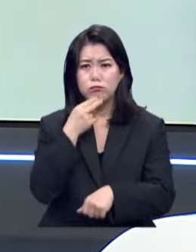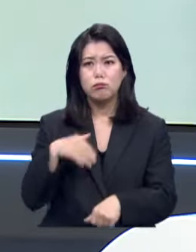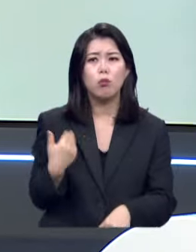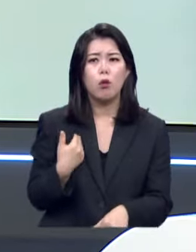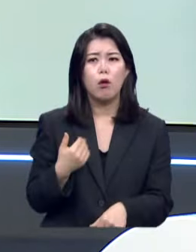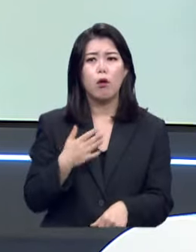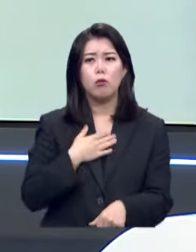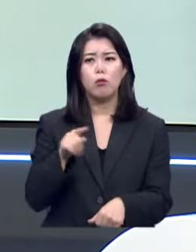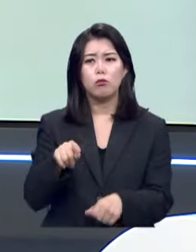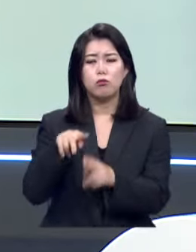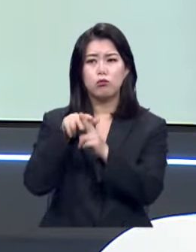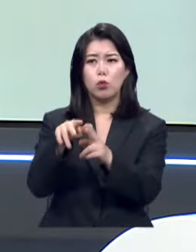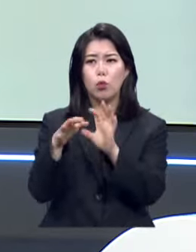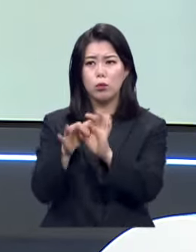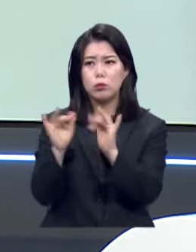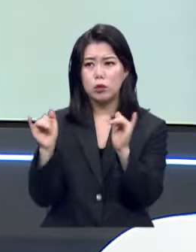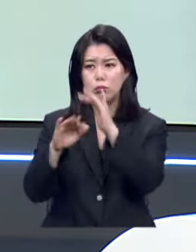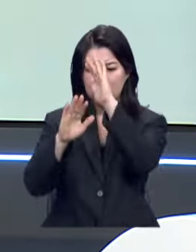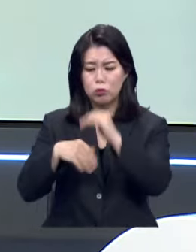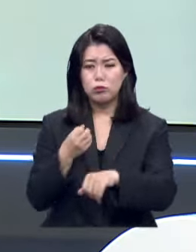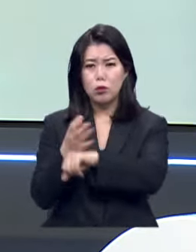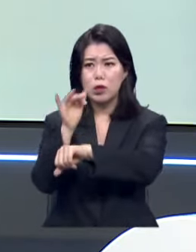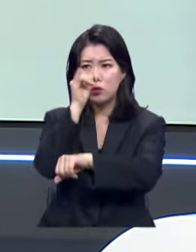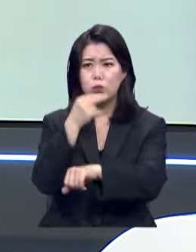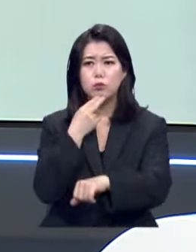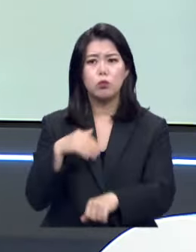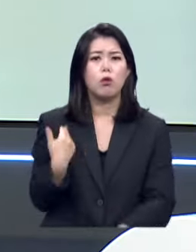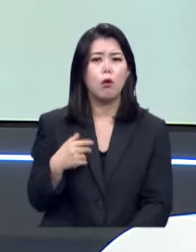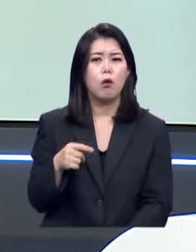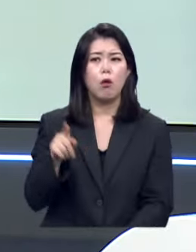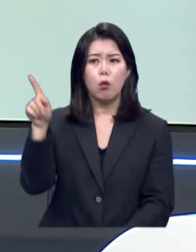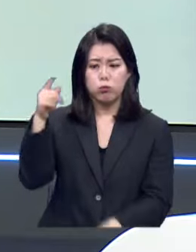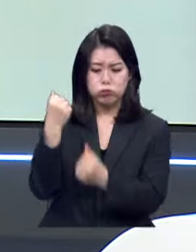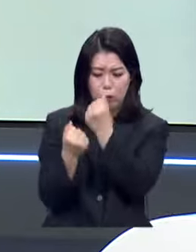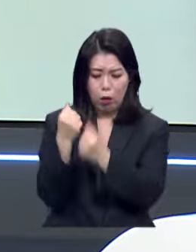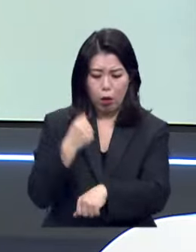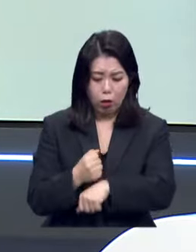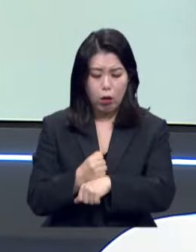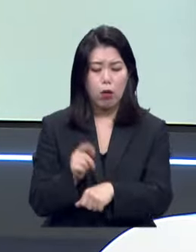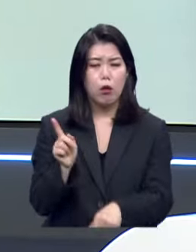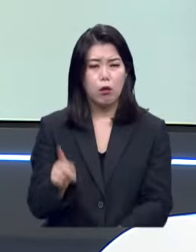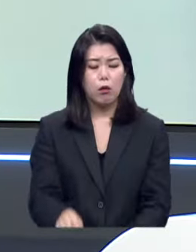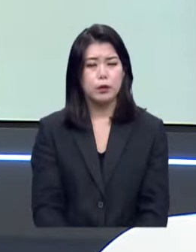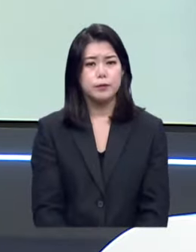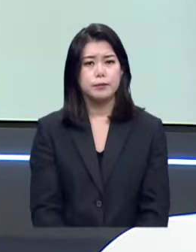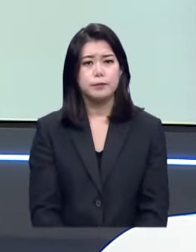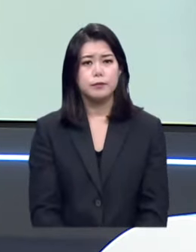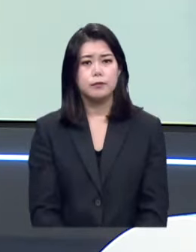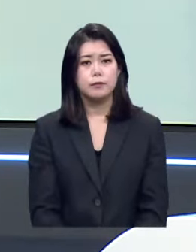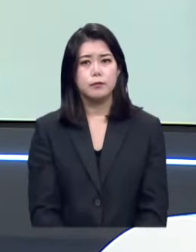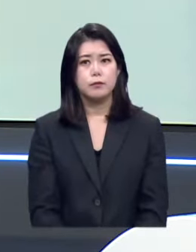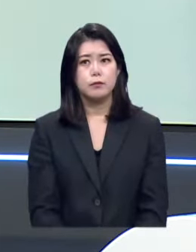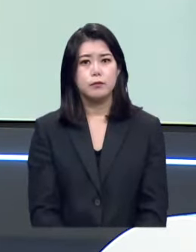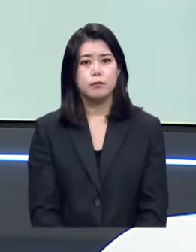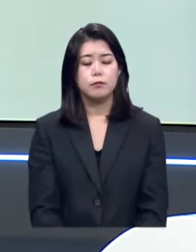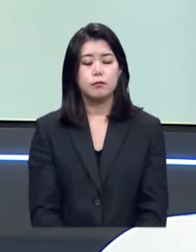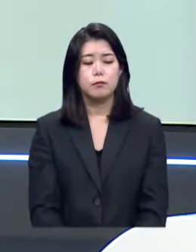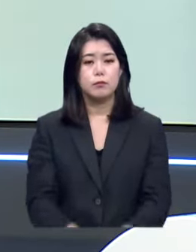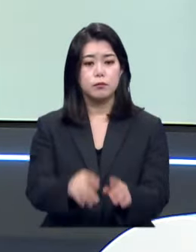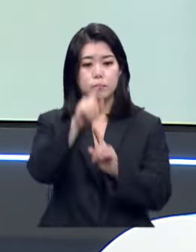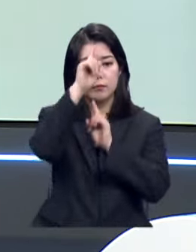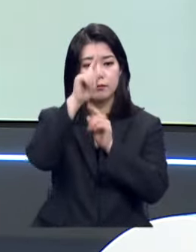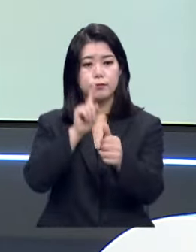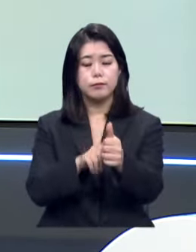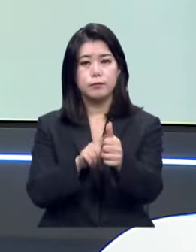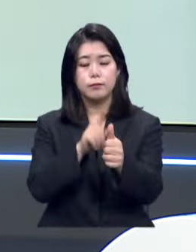전달하는지도 난 몰랐다 그건 당신들이 해명해야 합니다라고 또 얘기를 했어요 그 이준석